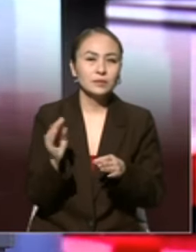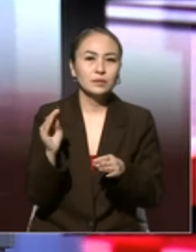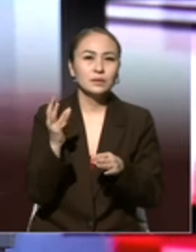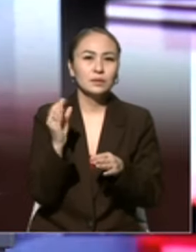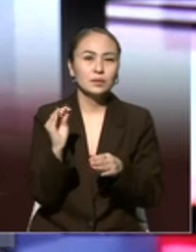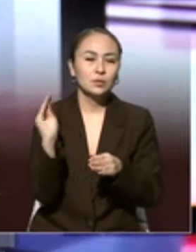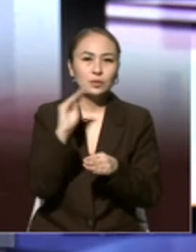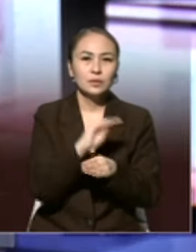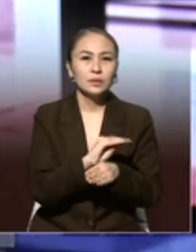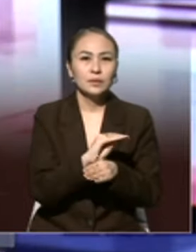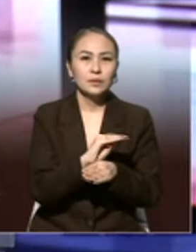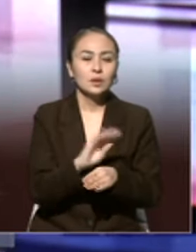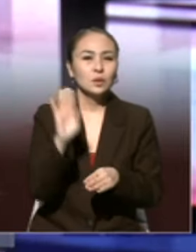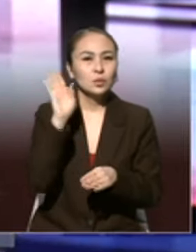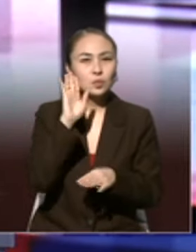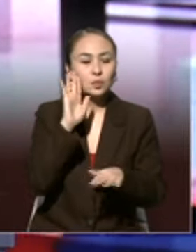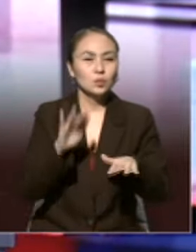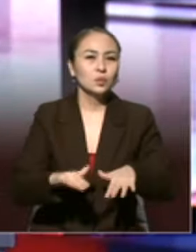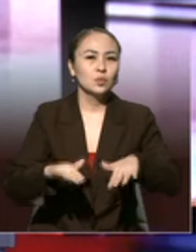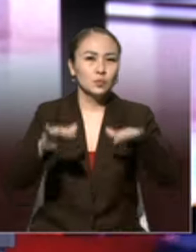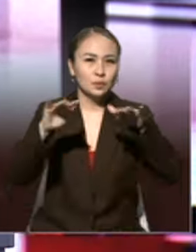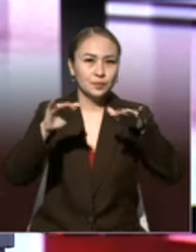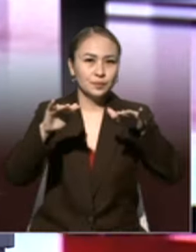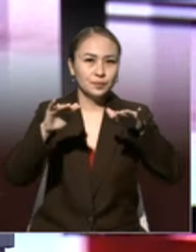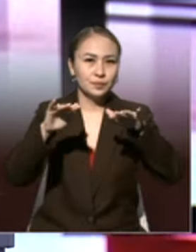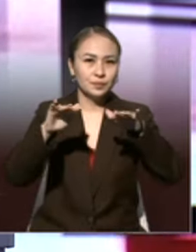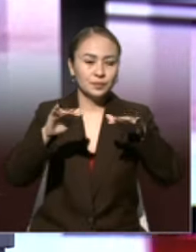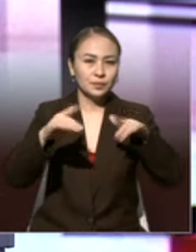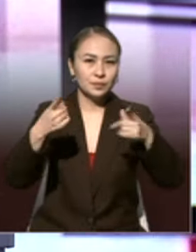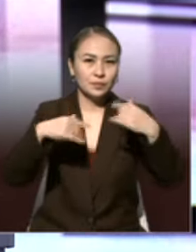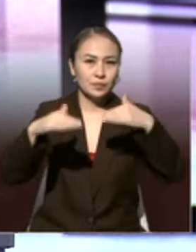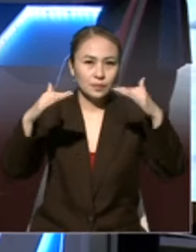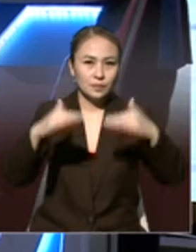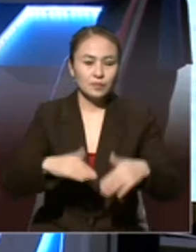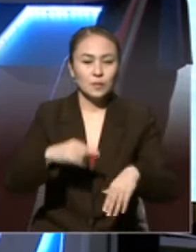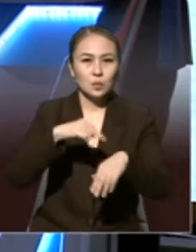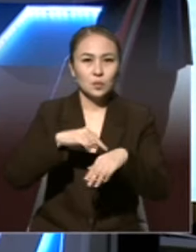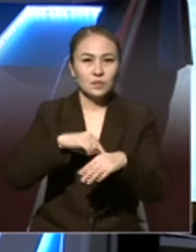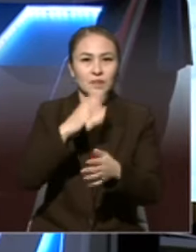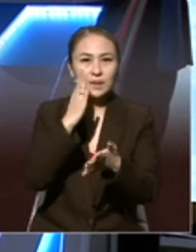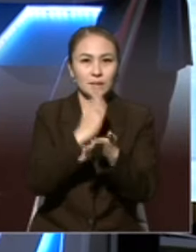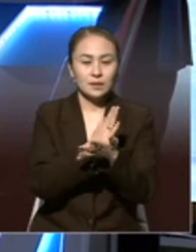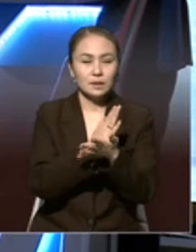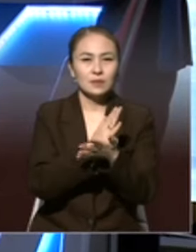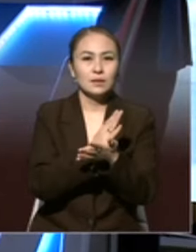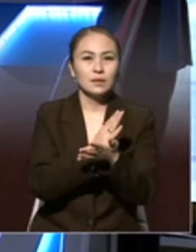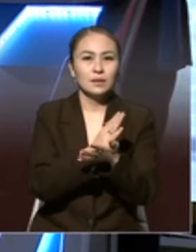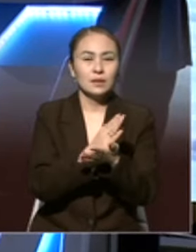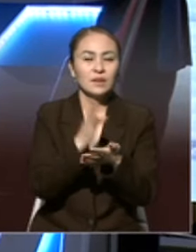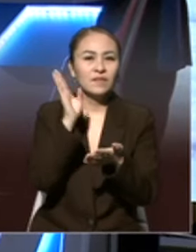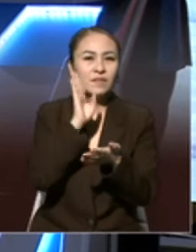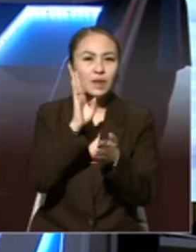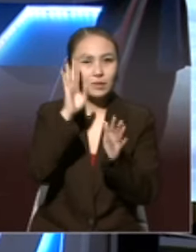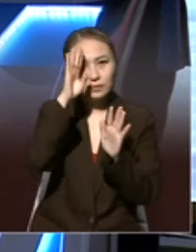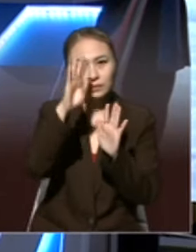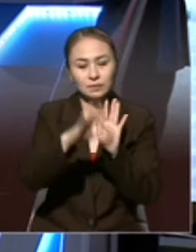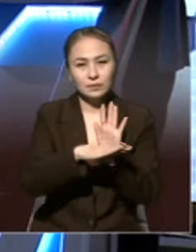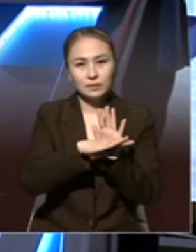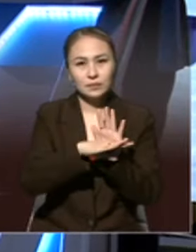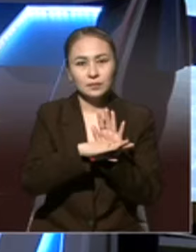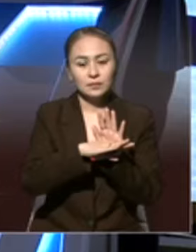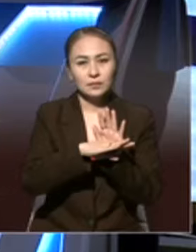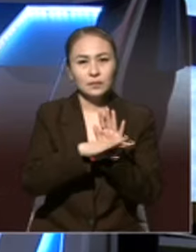қатар су деңгейінің, жоғарғы деңгейінің төмендеуі байқалуда. Тек қана Қарғалы су қоймасына келіп түсетін